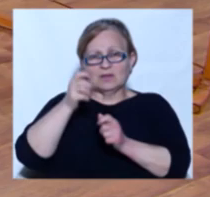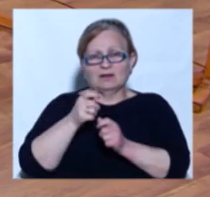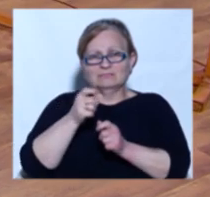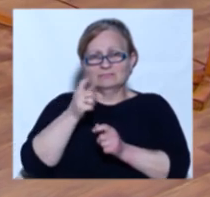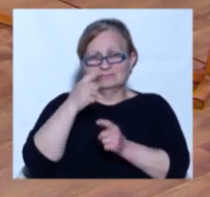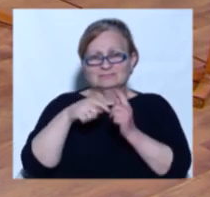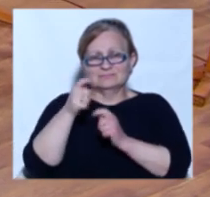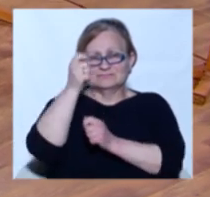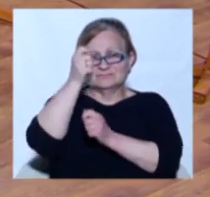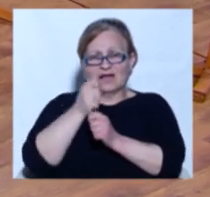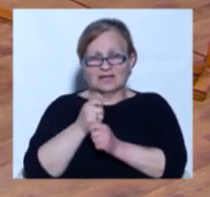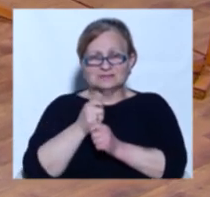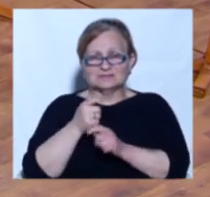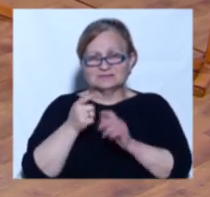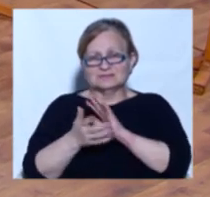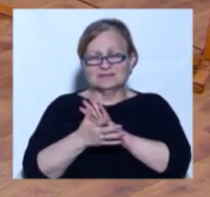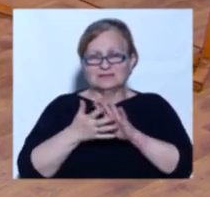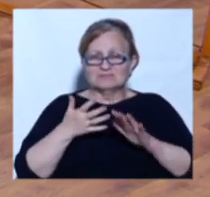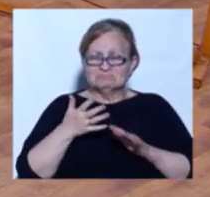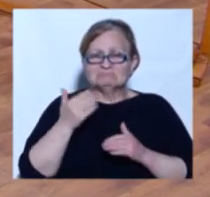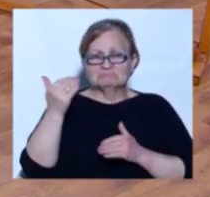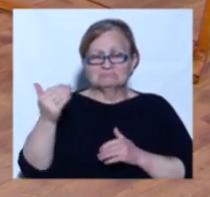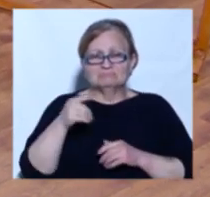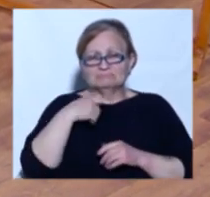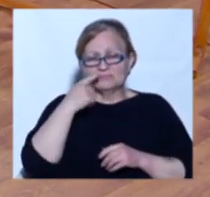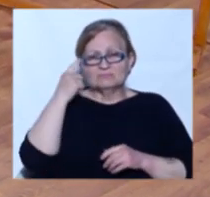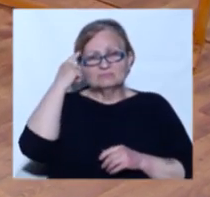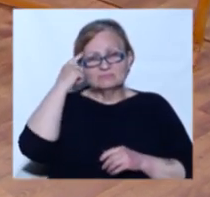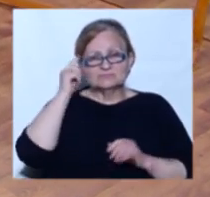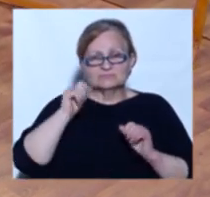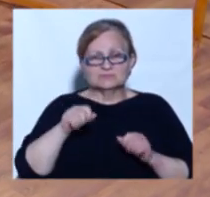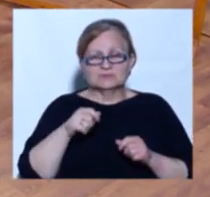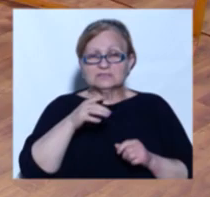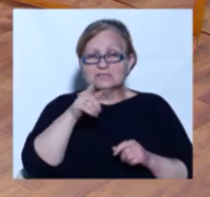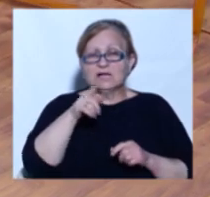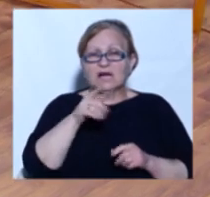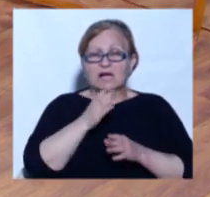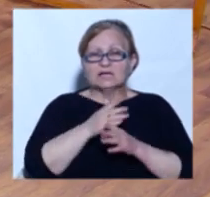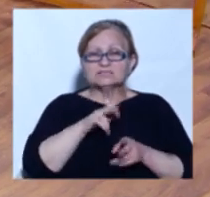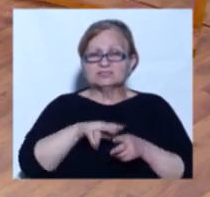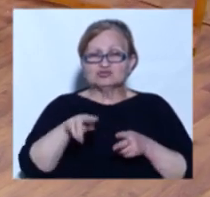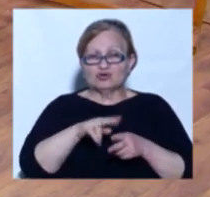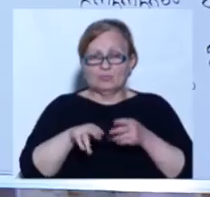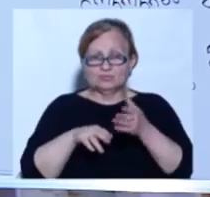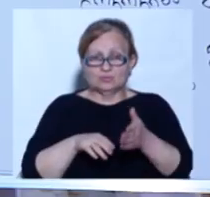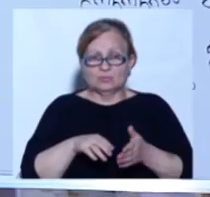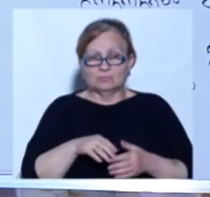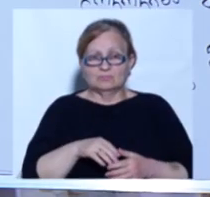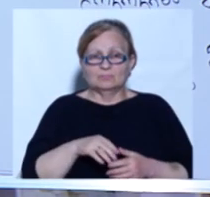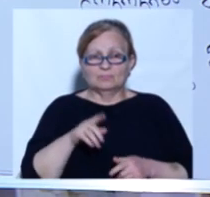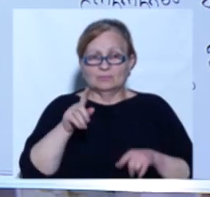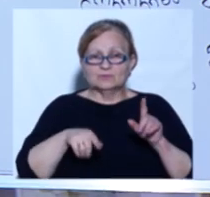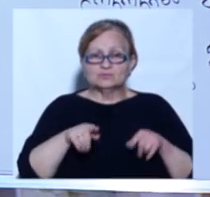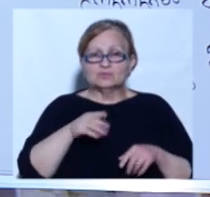მეზობლისას რომ ქოლგა დაკეცეს, ბევრნაირად შეიძლება გავიგოთ და წელიწადის დრო შემოდგომა. ზოგს